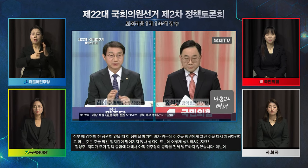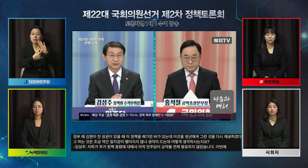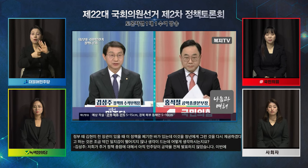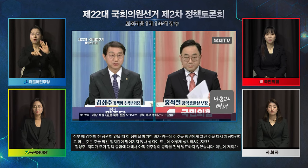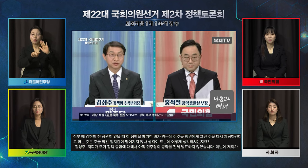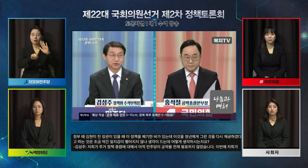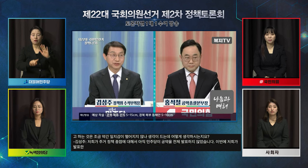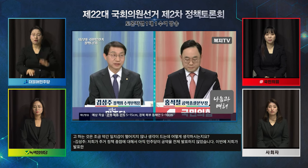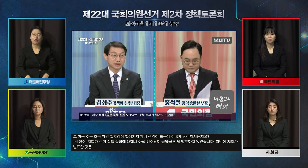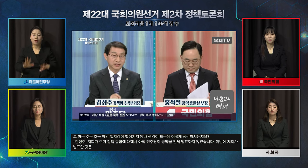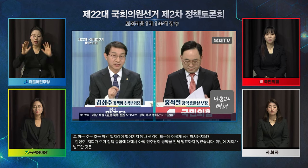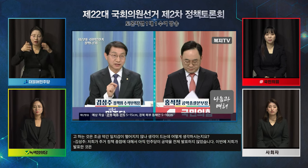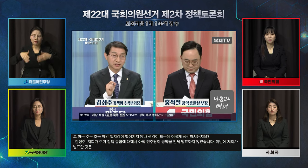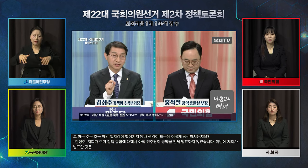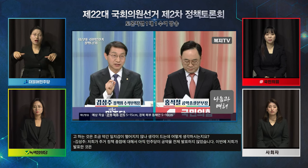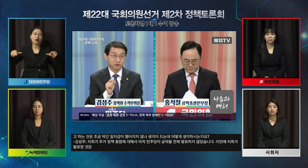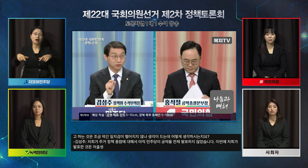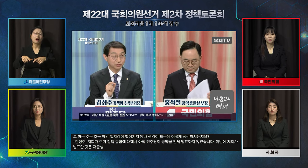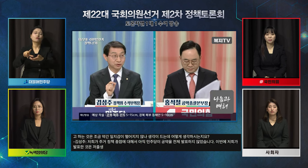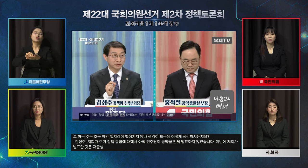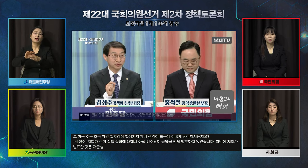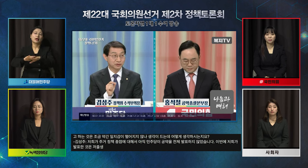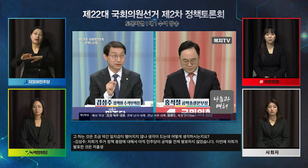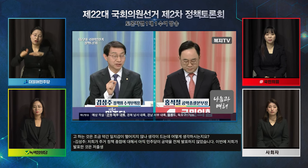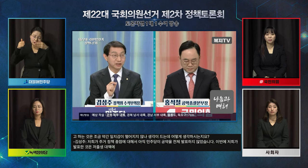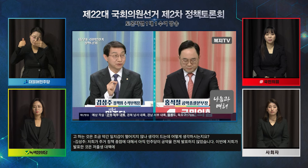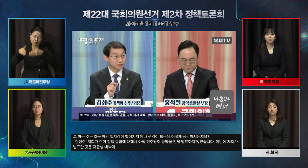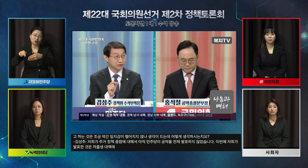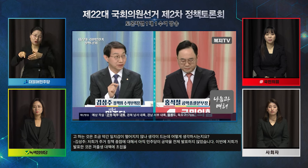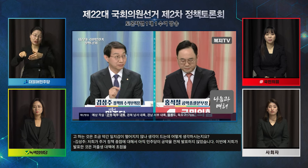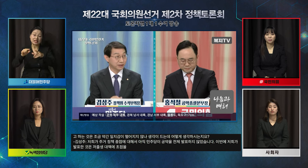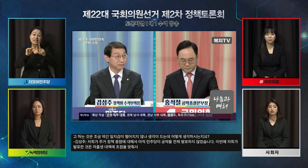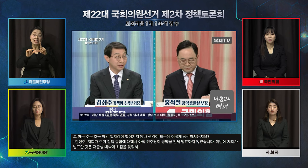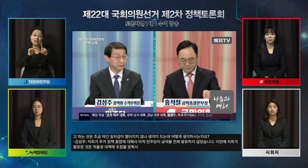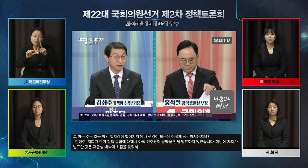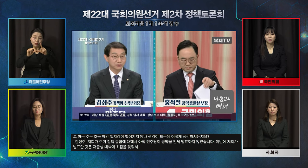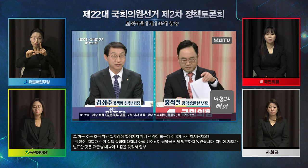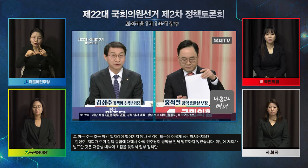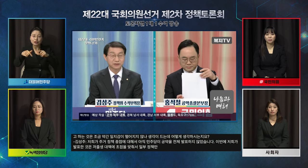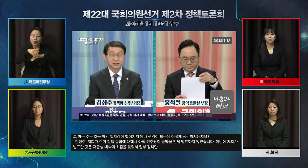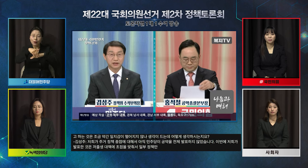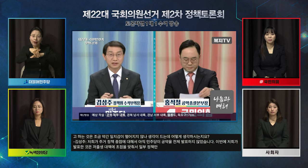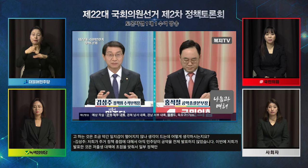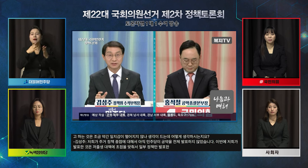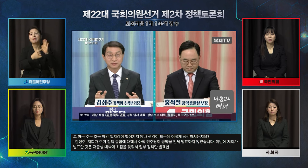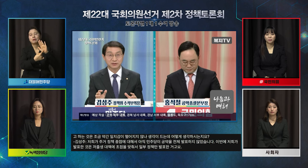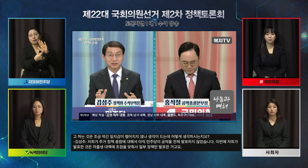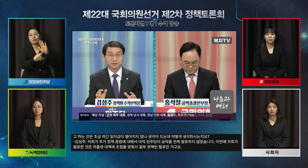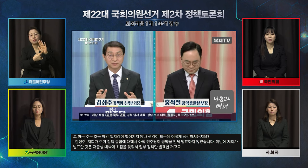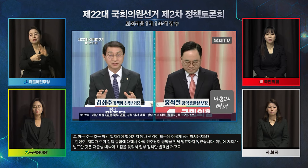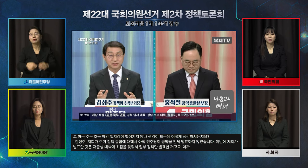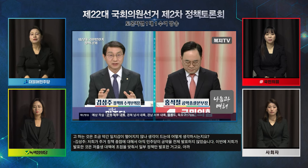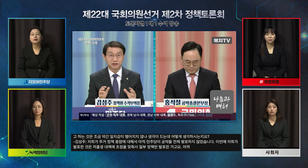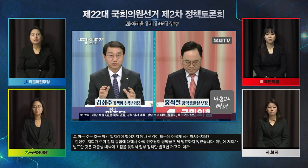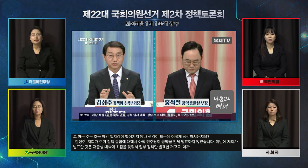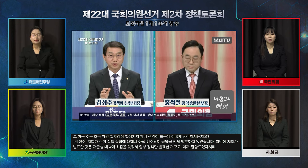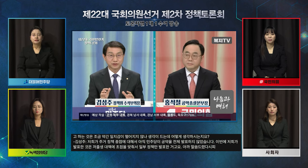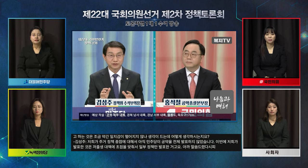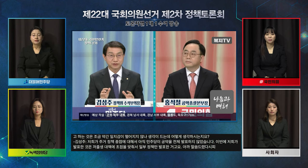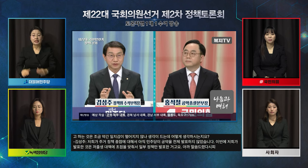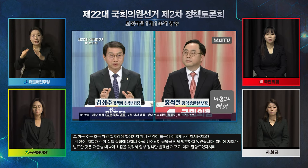저출생 대책에 초점을 맞춰서 일부 정책만 발표한 거고요. 아까 말씀드렸다시피